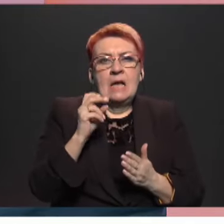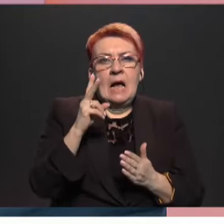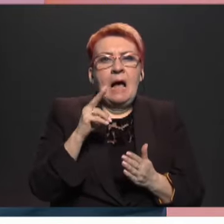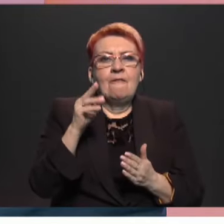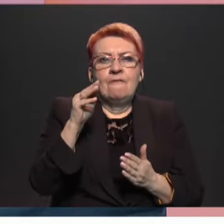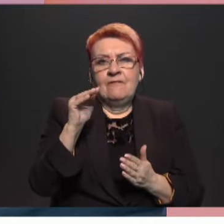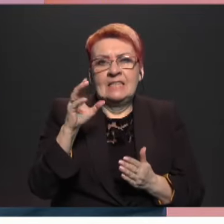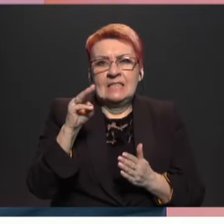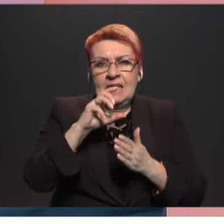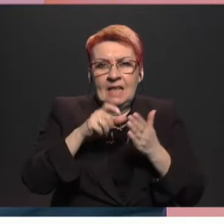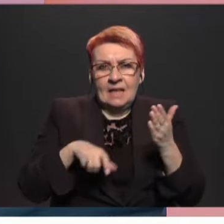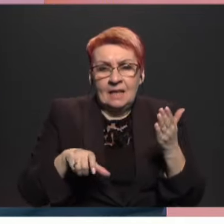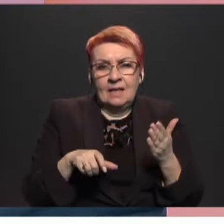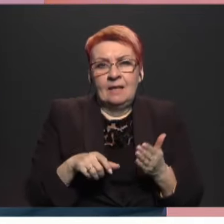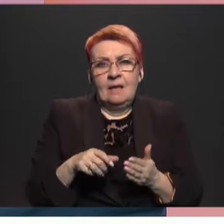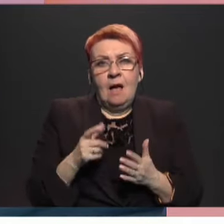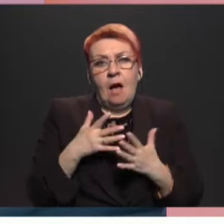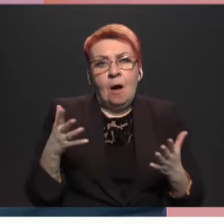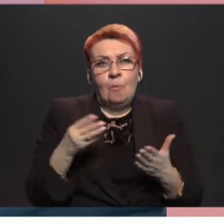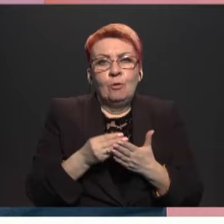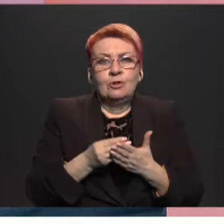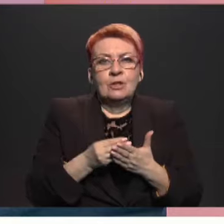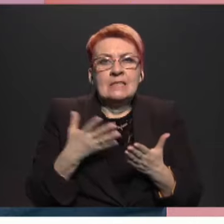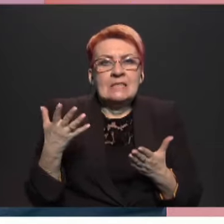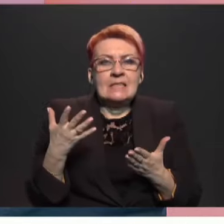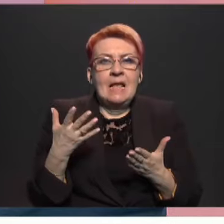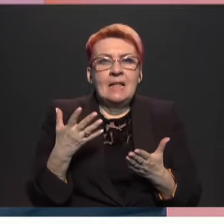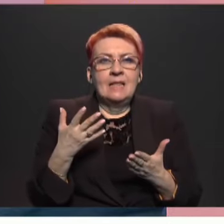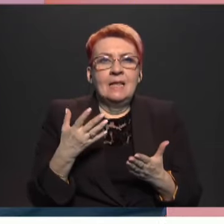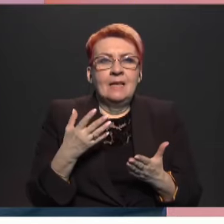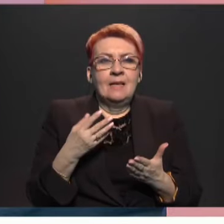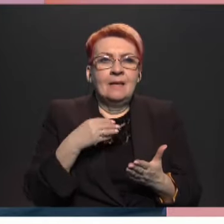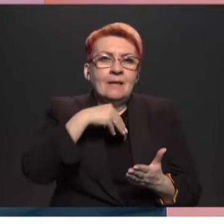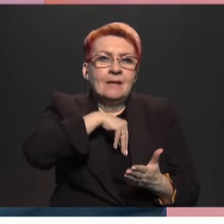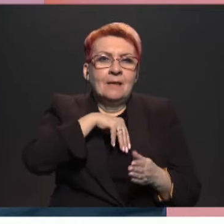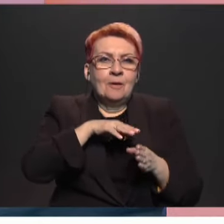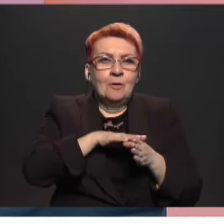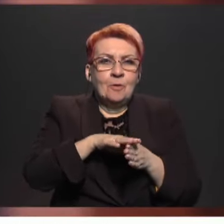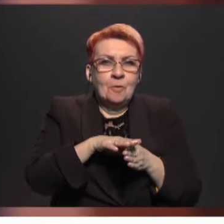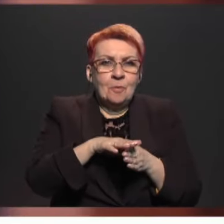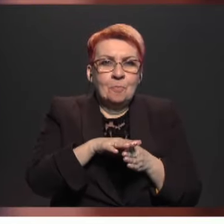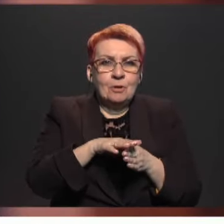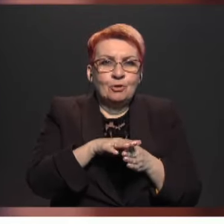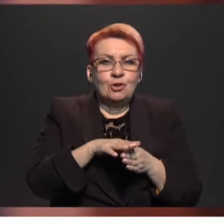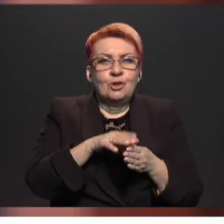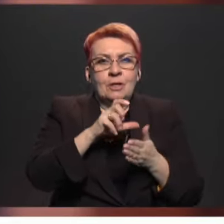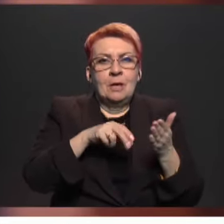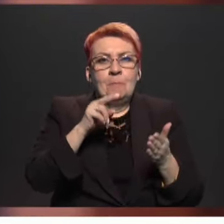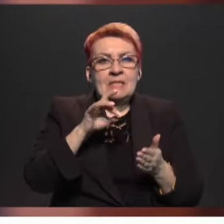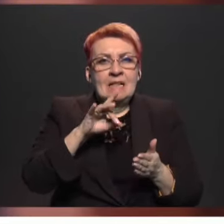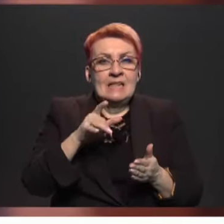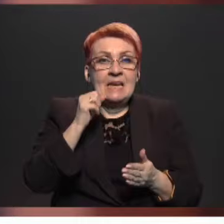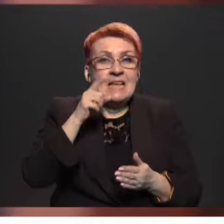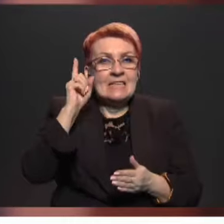Ради более ценной духовной пищи, ради чтения канонов и ради чтения псалтыри. А псалтырь